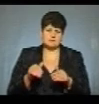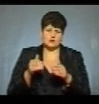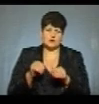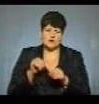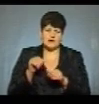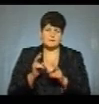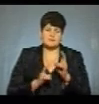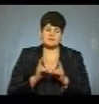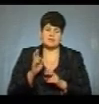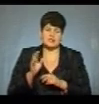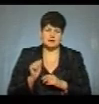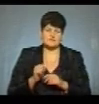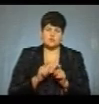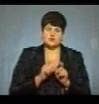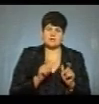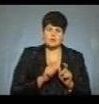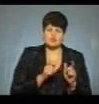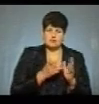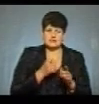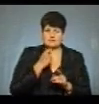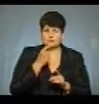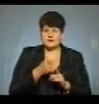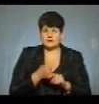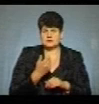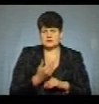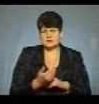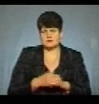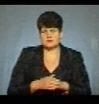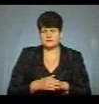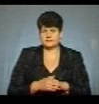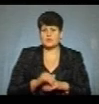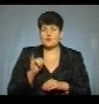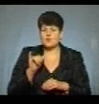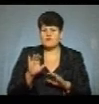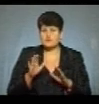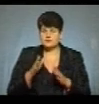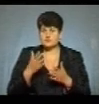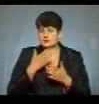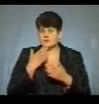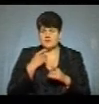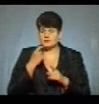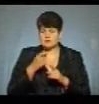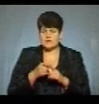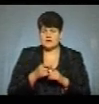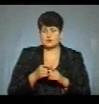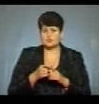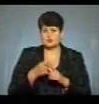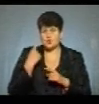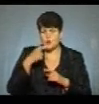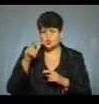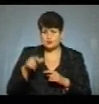окремі підприємства чи установи, які відповідають за них. І у випадку, якщо немає відповідальної особи за техніку